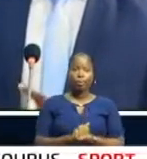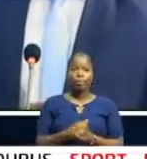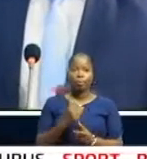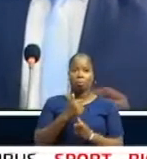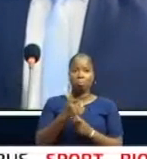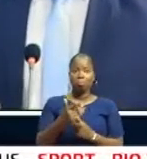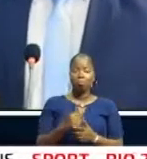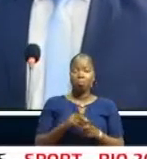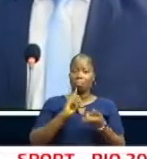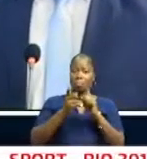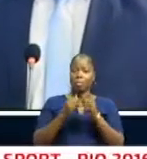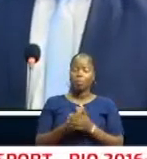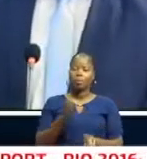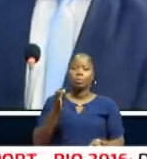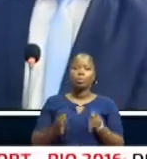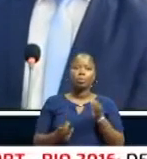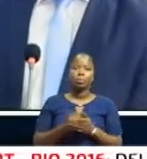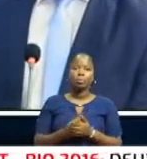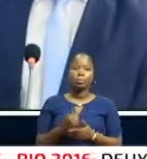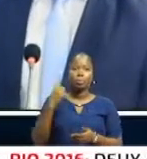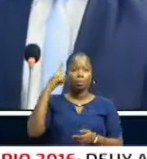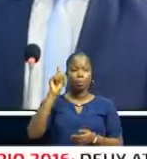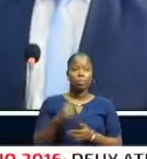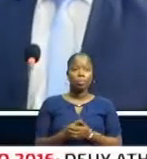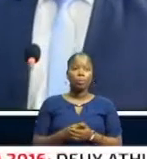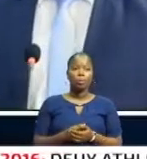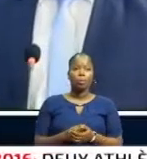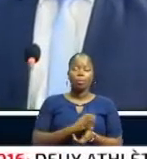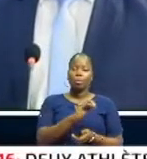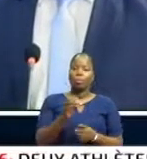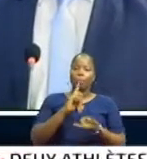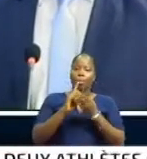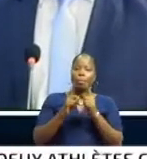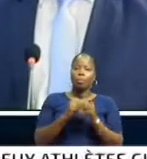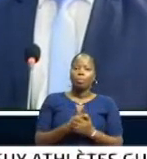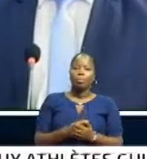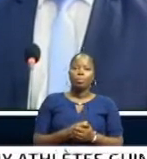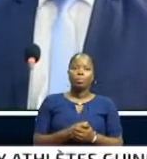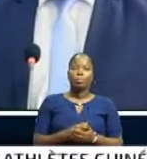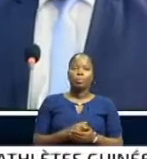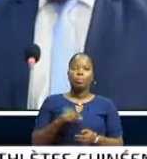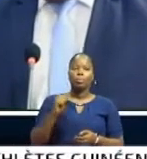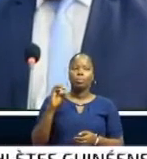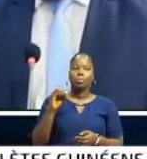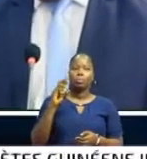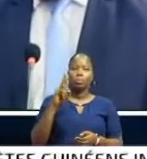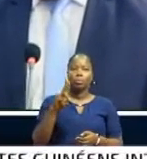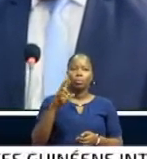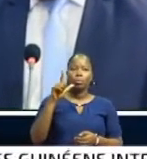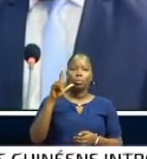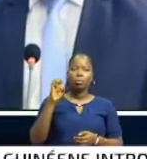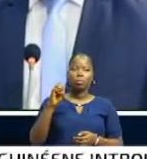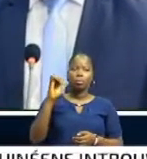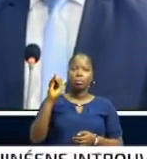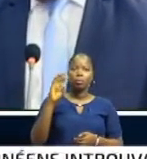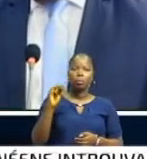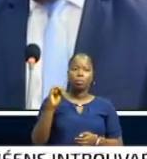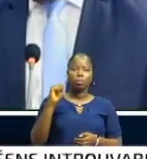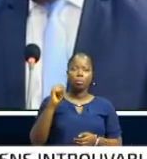parlant de jurisprudence pour jurisprudence on parlera dans l'agir selon souleyman bayal de 1996